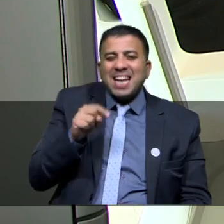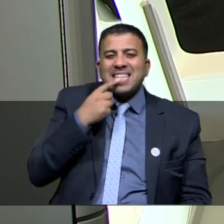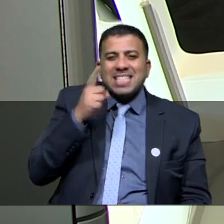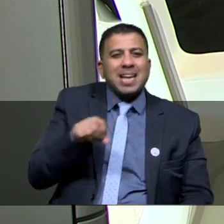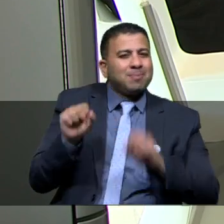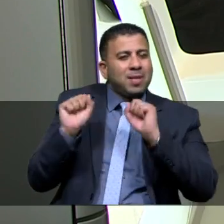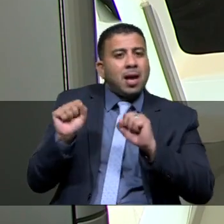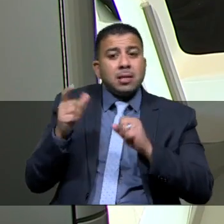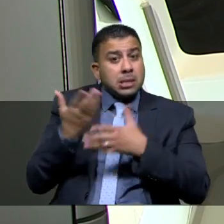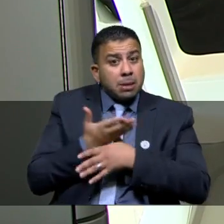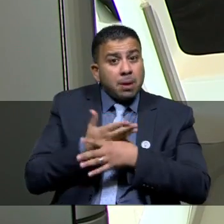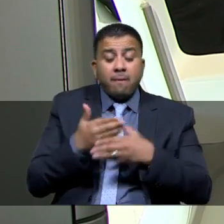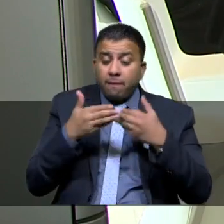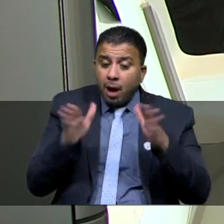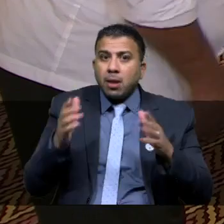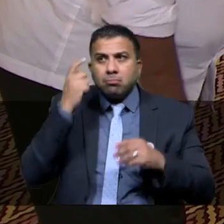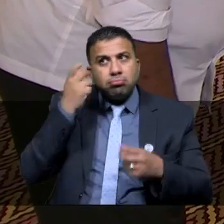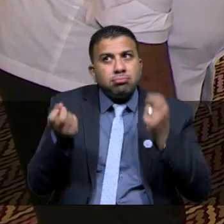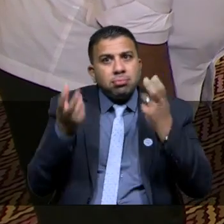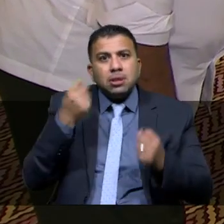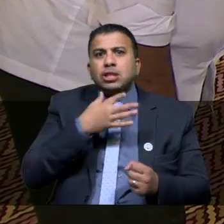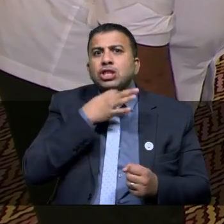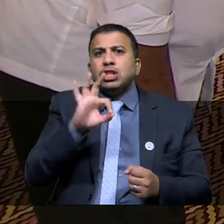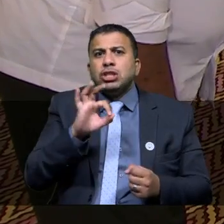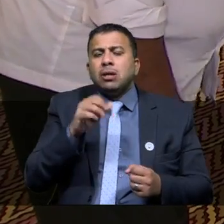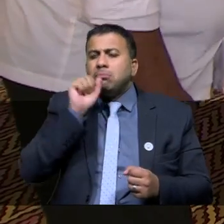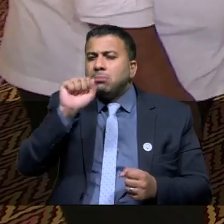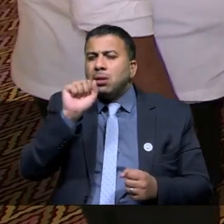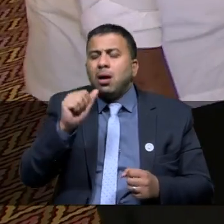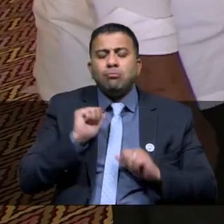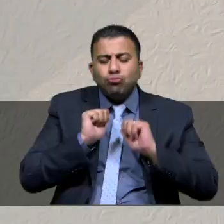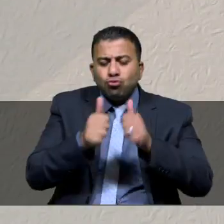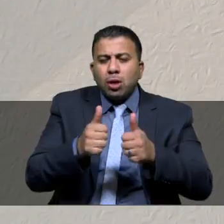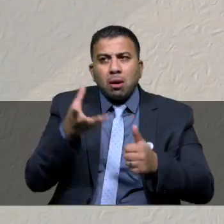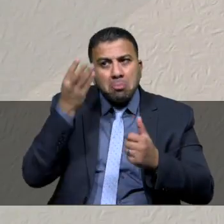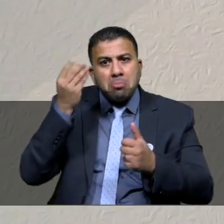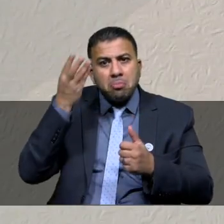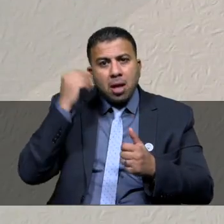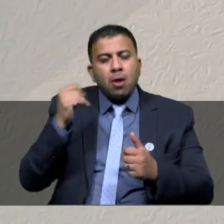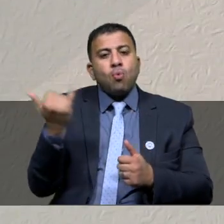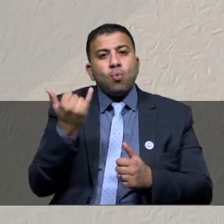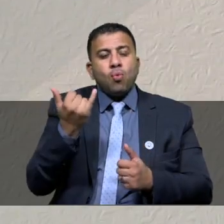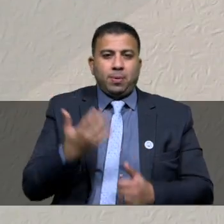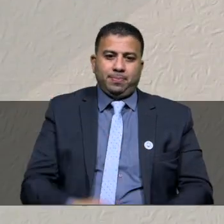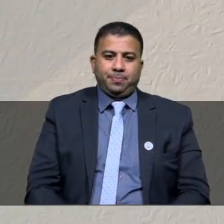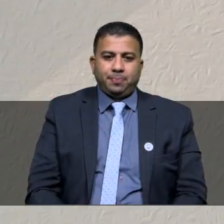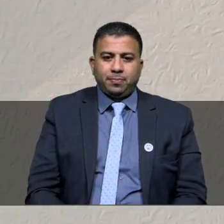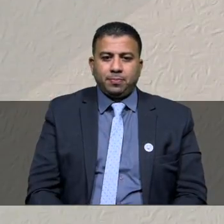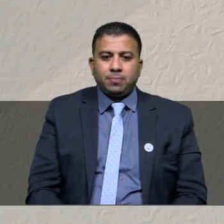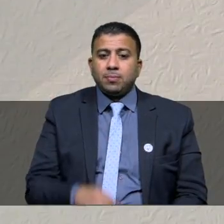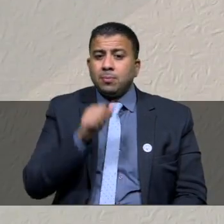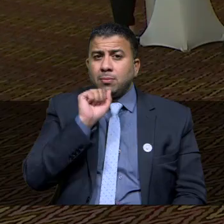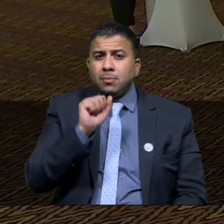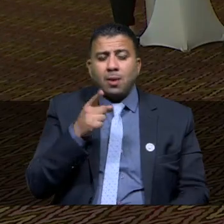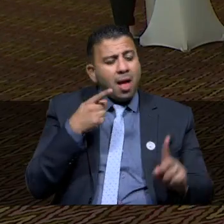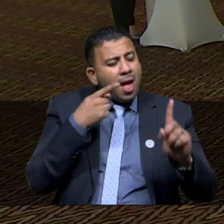آفاق جديدة للاستفادة من كافة التجارب المشاركة في الحدث. يهدف